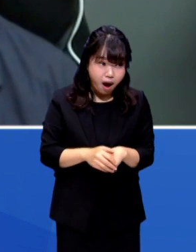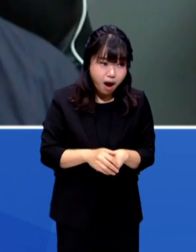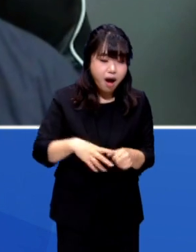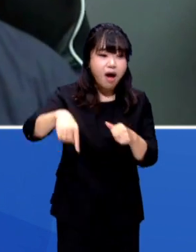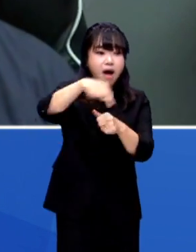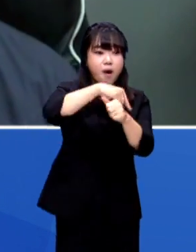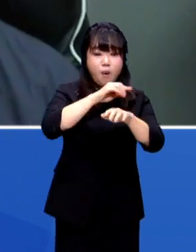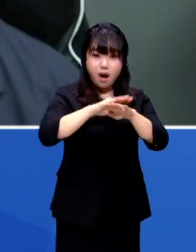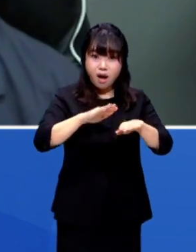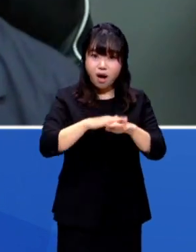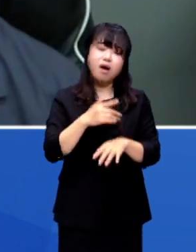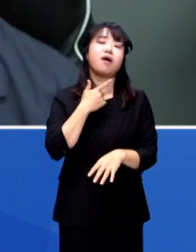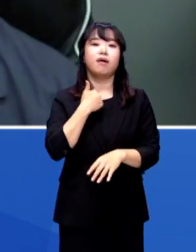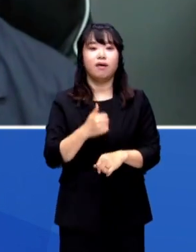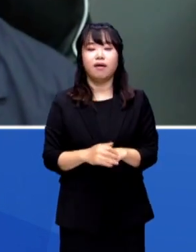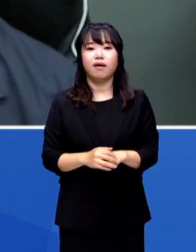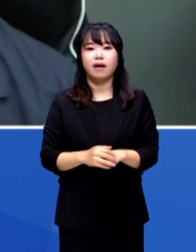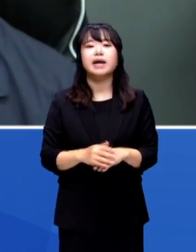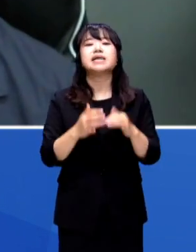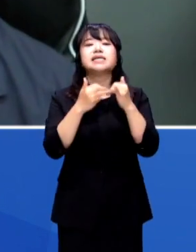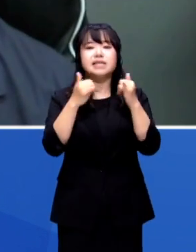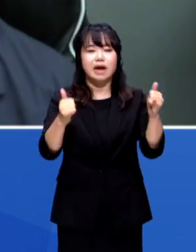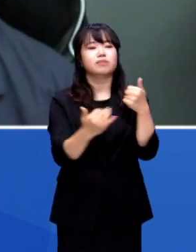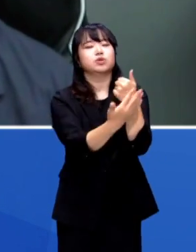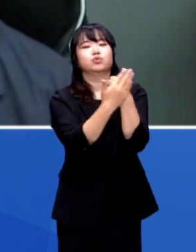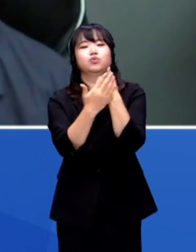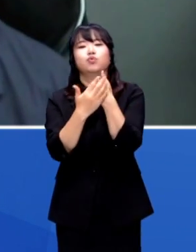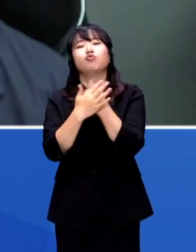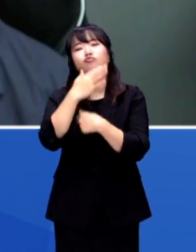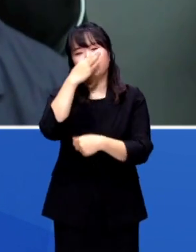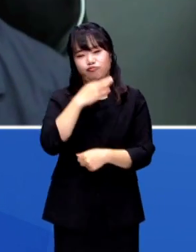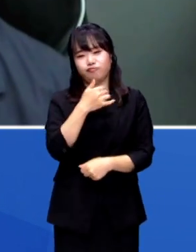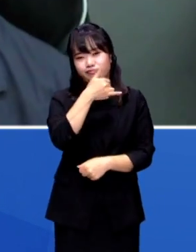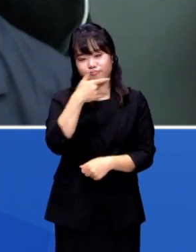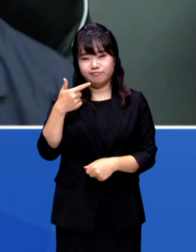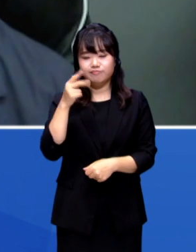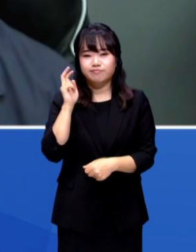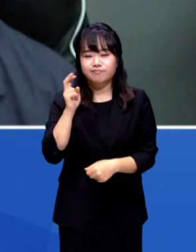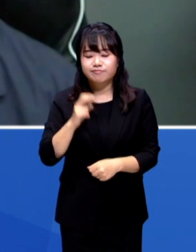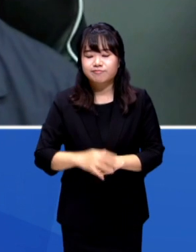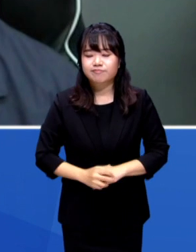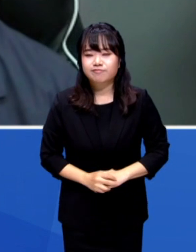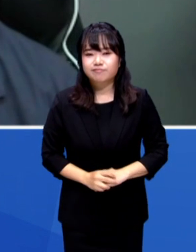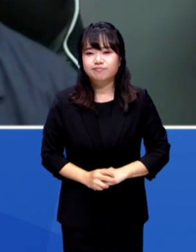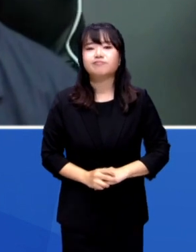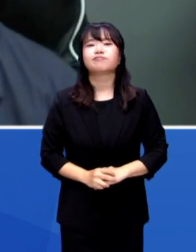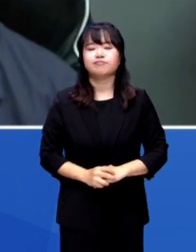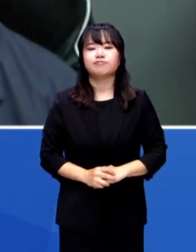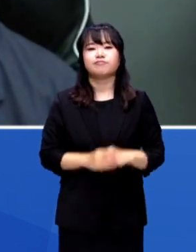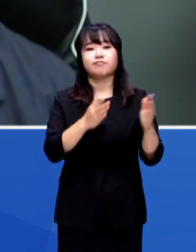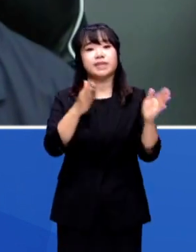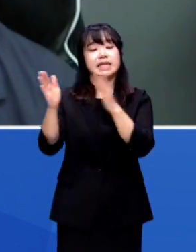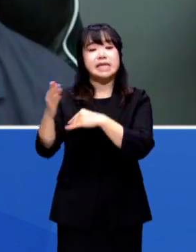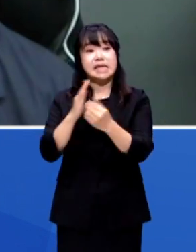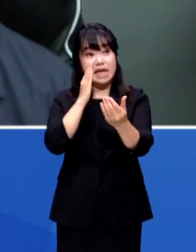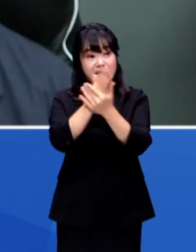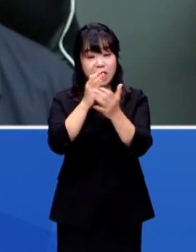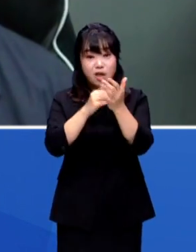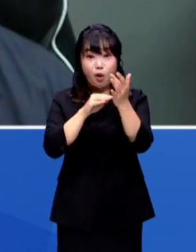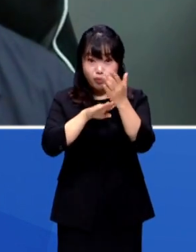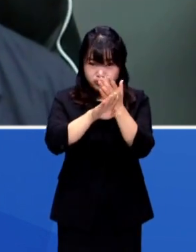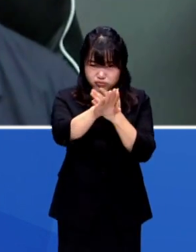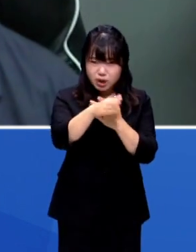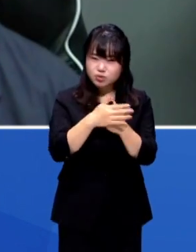개선됐던 효과도 있었거든요. 그래서 시민의 참여가 큰 힘이 되었다고 생각을 하고 있습니다. 네, 또 사고 후의 대처에도